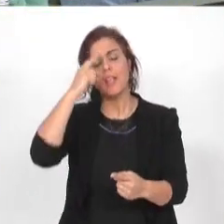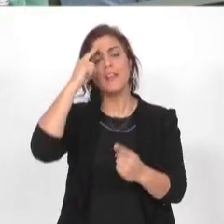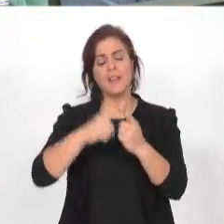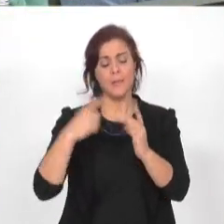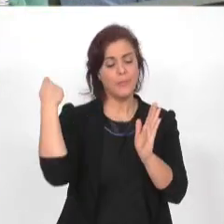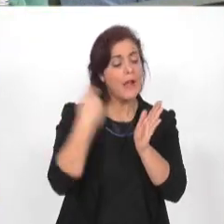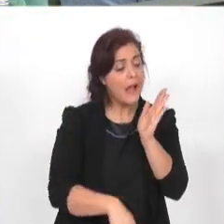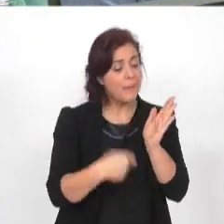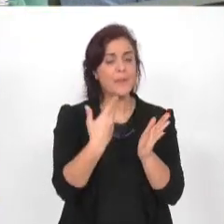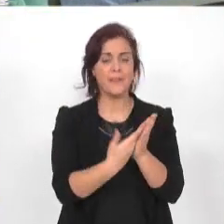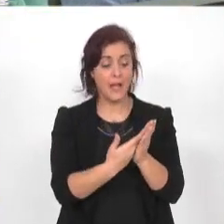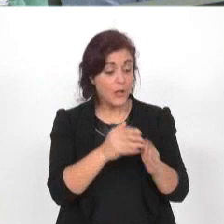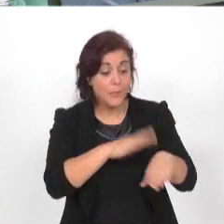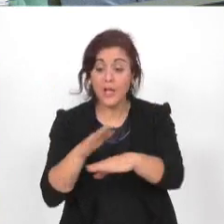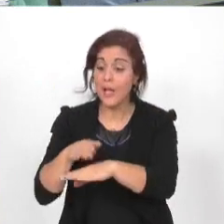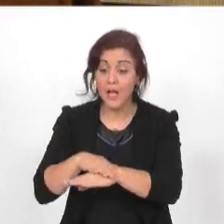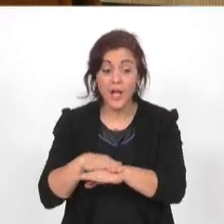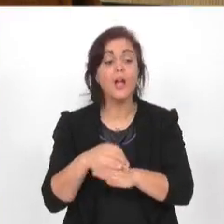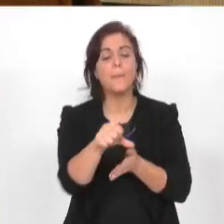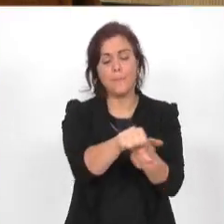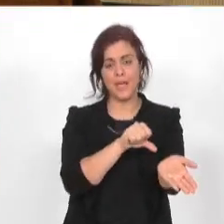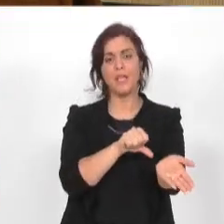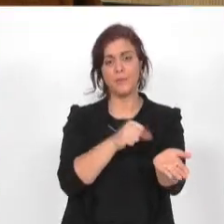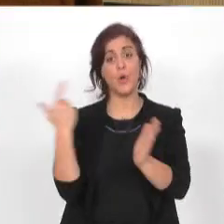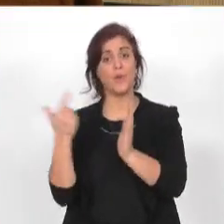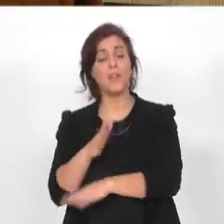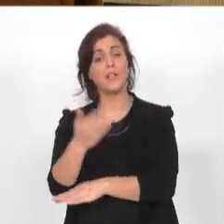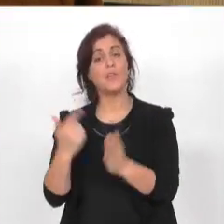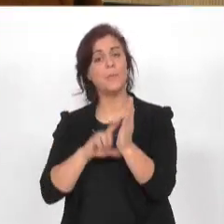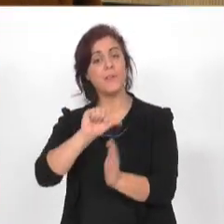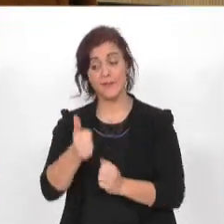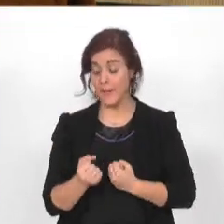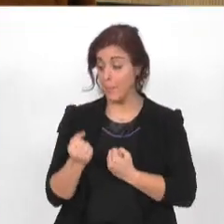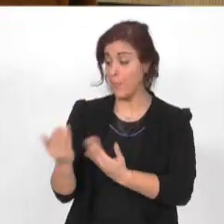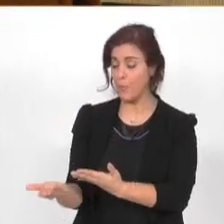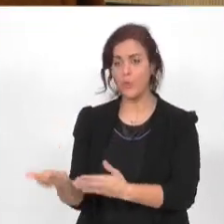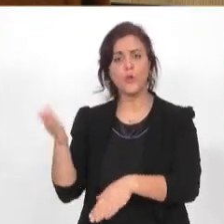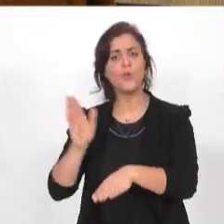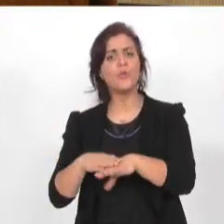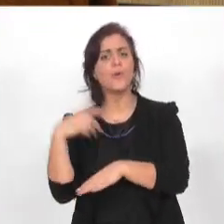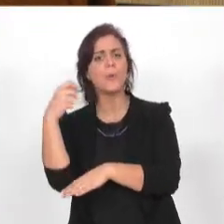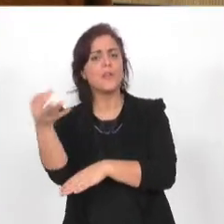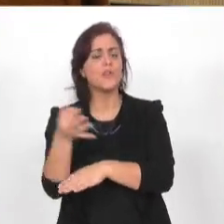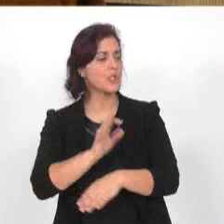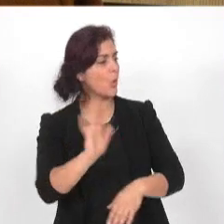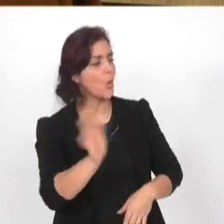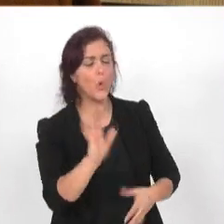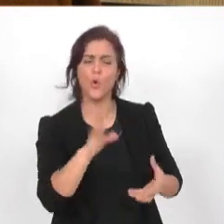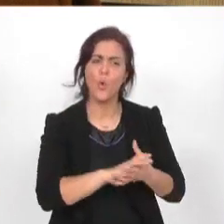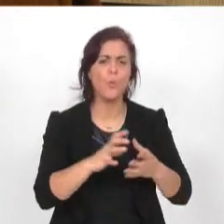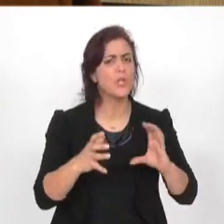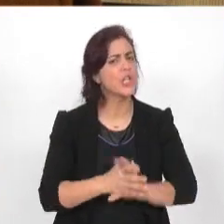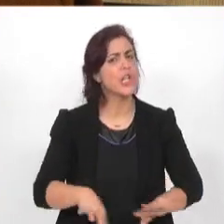schéma directeur des déchets en avril 2021. Ce à quoi vous aviez opposé, Monsieur le Président, l'argument de la complexité.